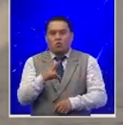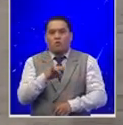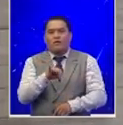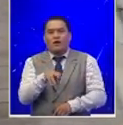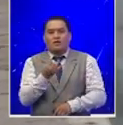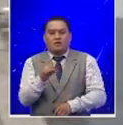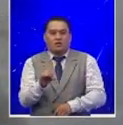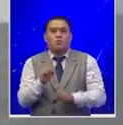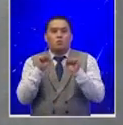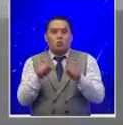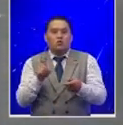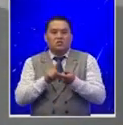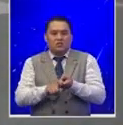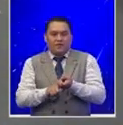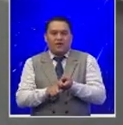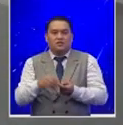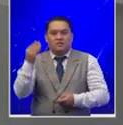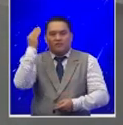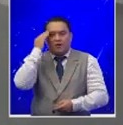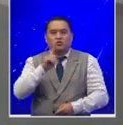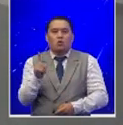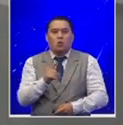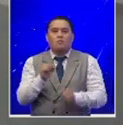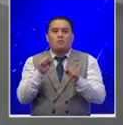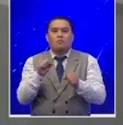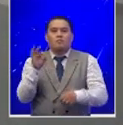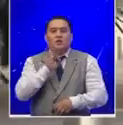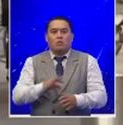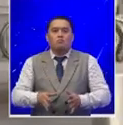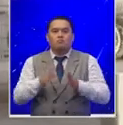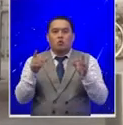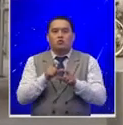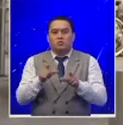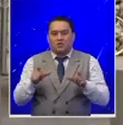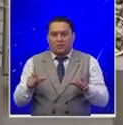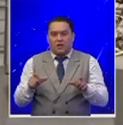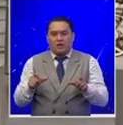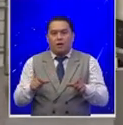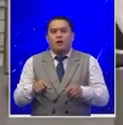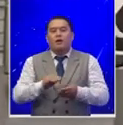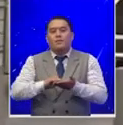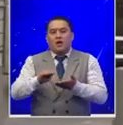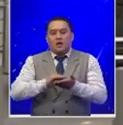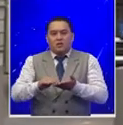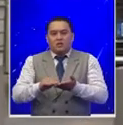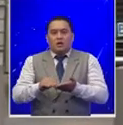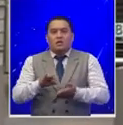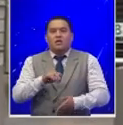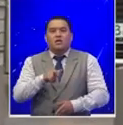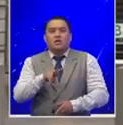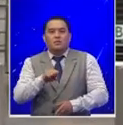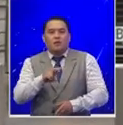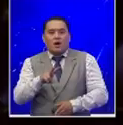Навальный. Что может быть связано, считает издание, с тем, что он может принимать больше посетителей. Вместе с тем пресс-секретарь оппозиционера